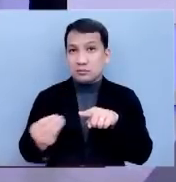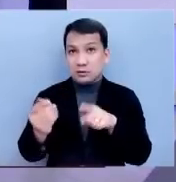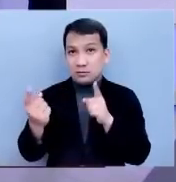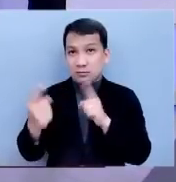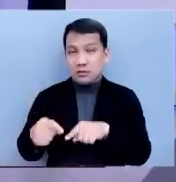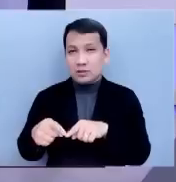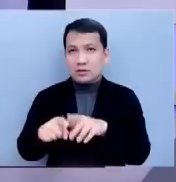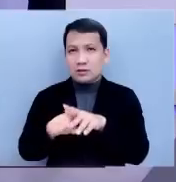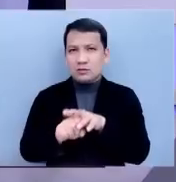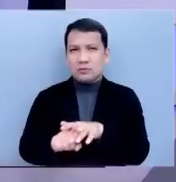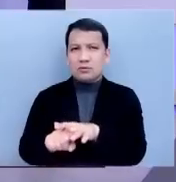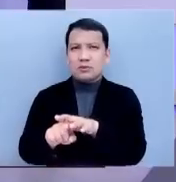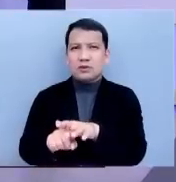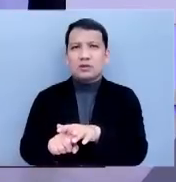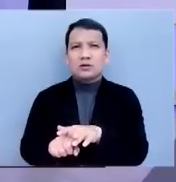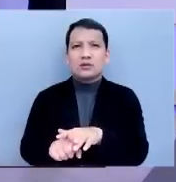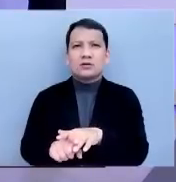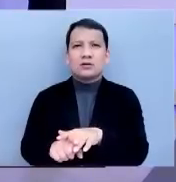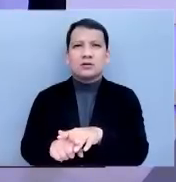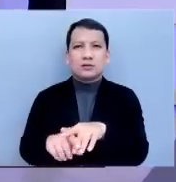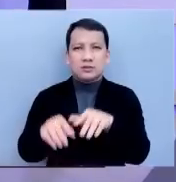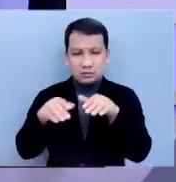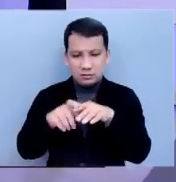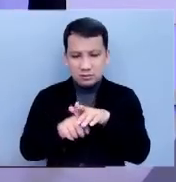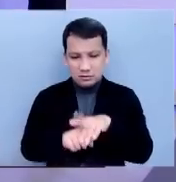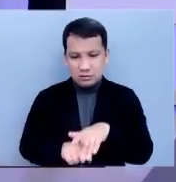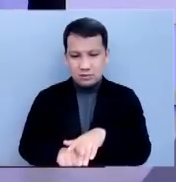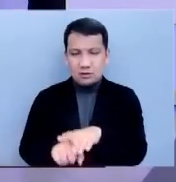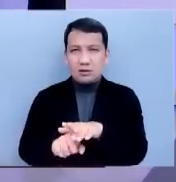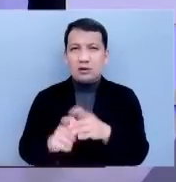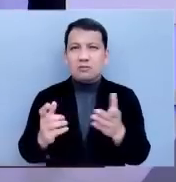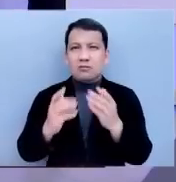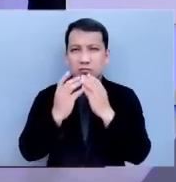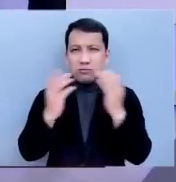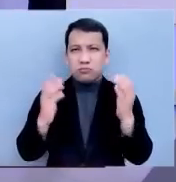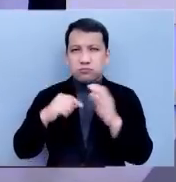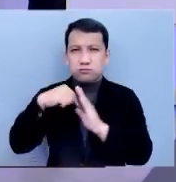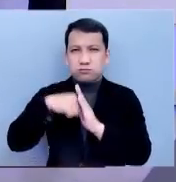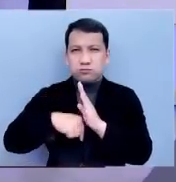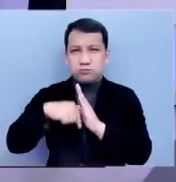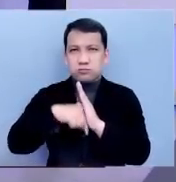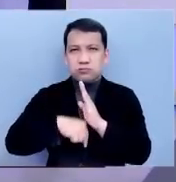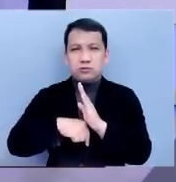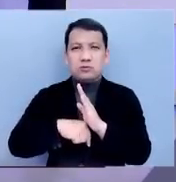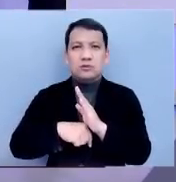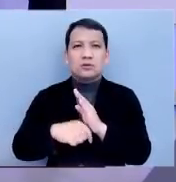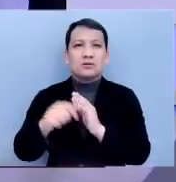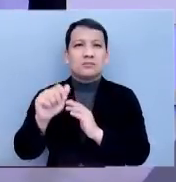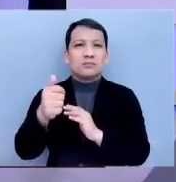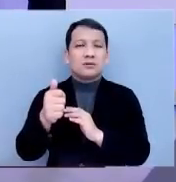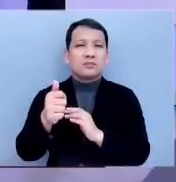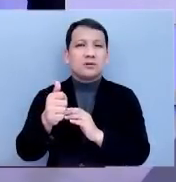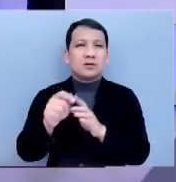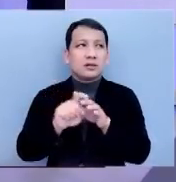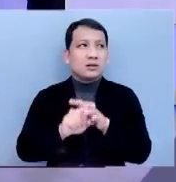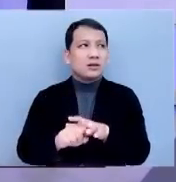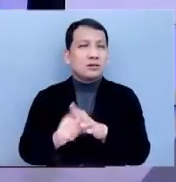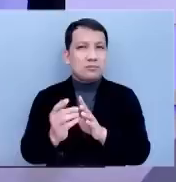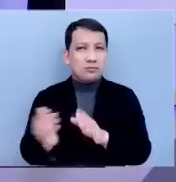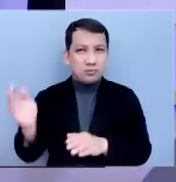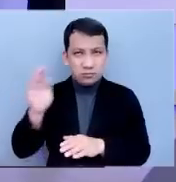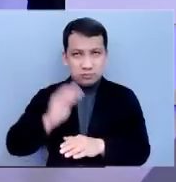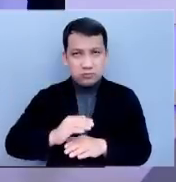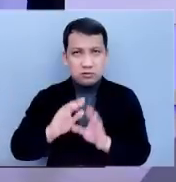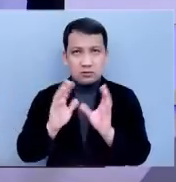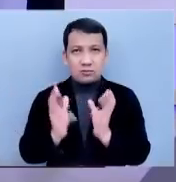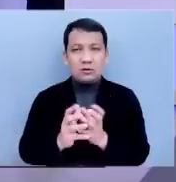lumubog doon sa seafloor. Ang problema sa matindi pong lalim nito, 10 submersible lamang sa buong mundo